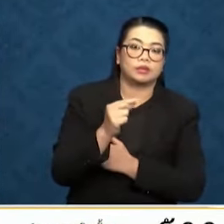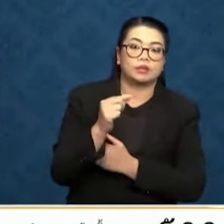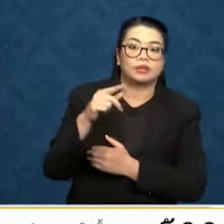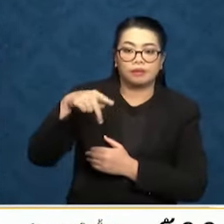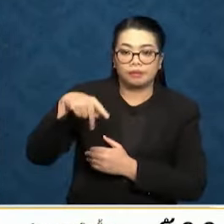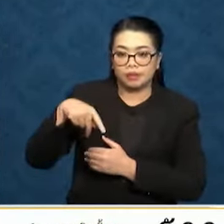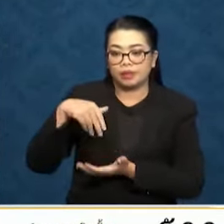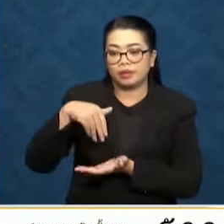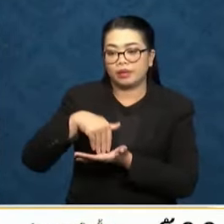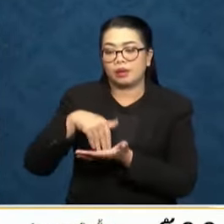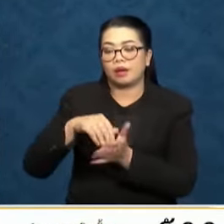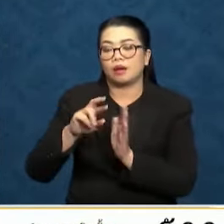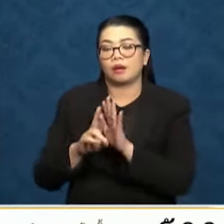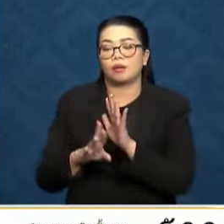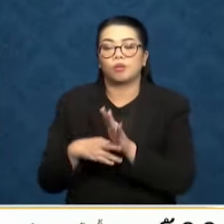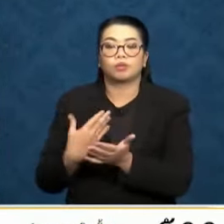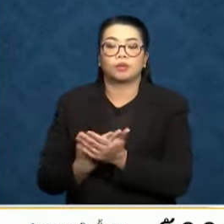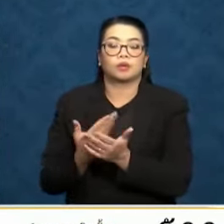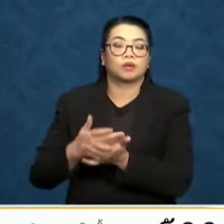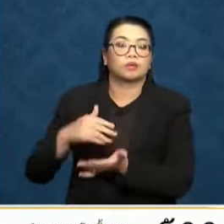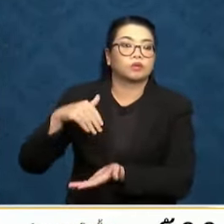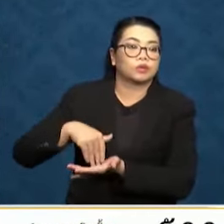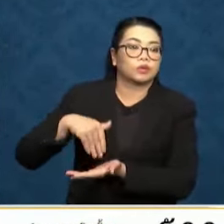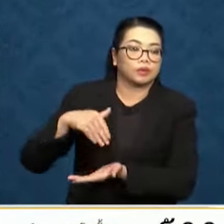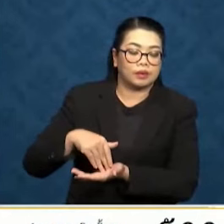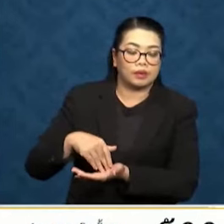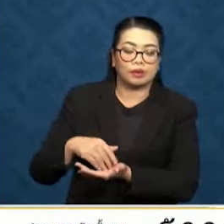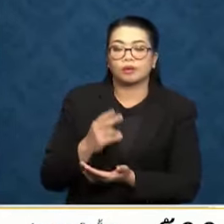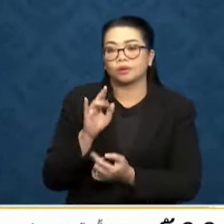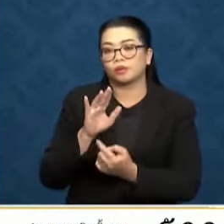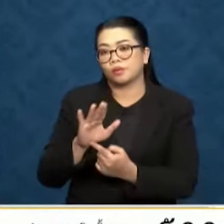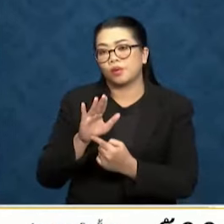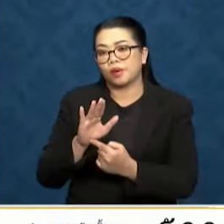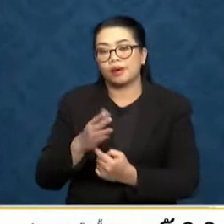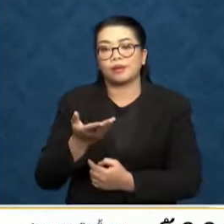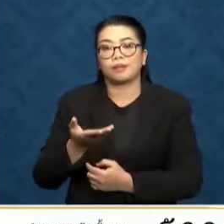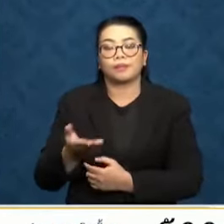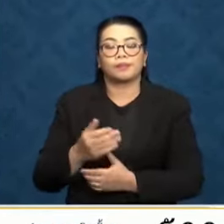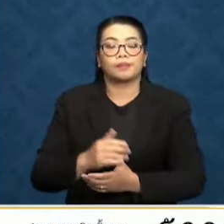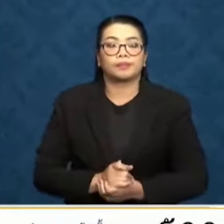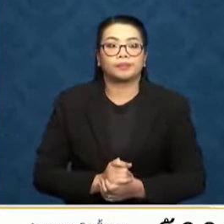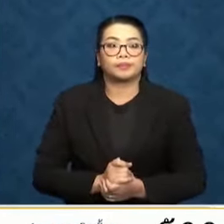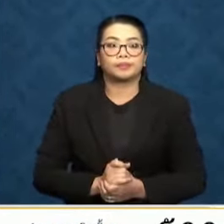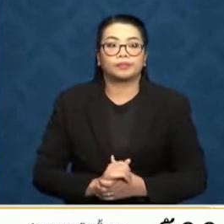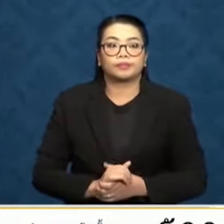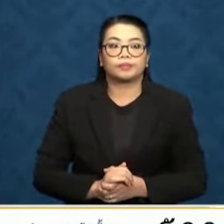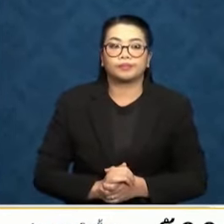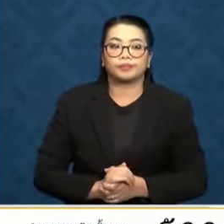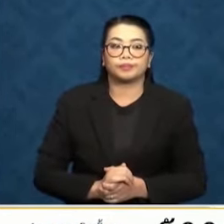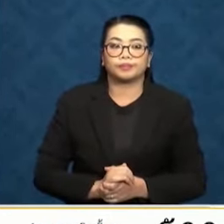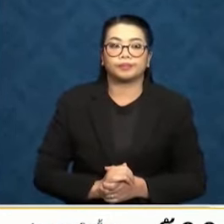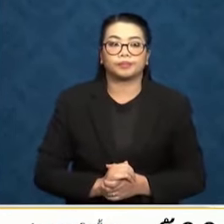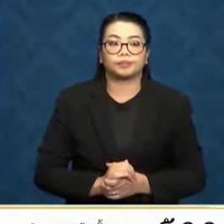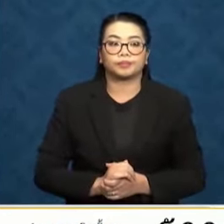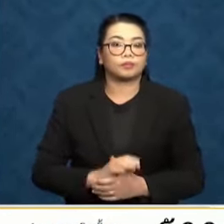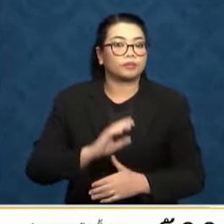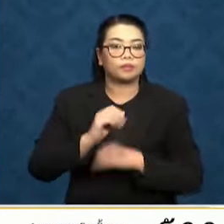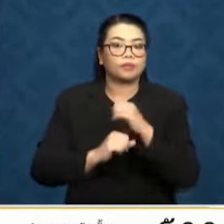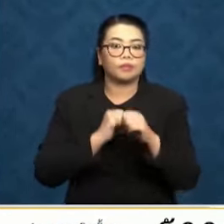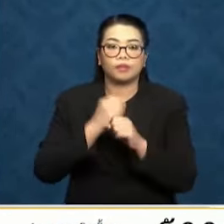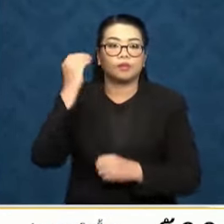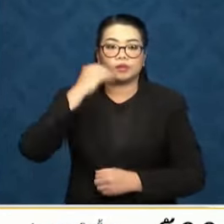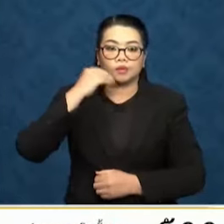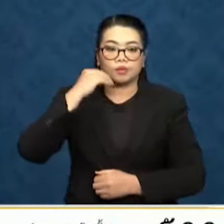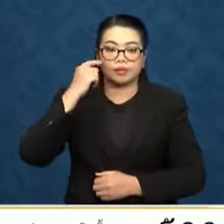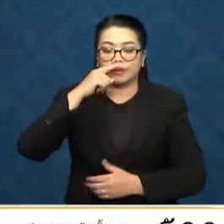กลางเหมือนกันดิฉันจะยกตัวอย่างให้เห็นภาพได้ชัดเจนขึ้นนะคะอย่างที่ท่านศุภโชติอภิปรายไปค่ะเอ่อทุกปีนะ